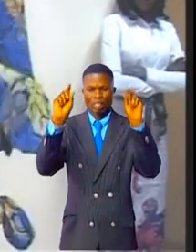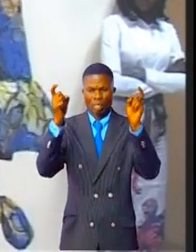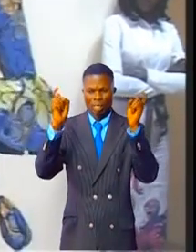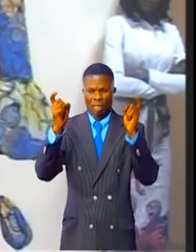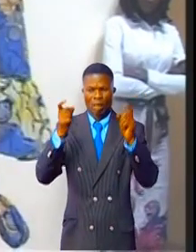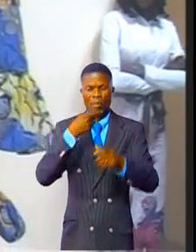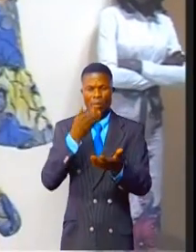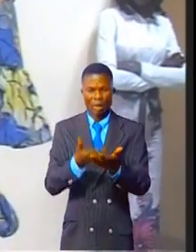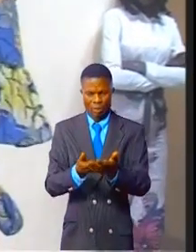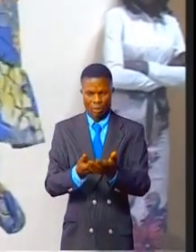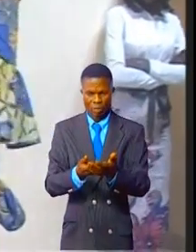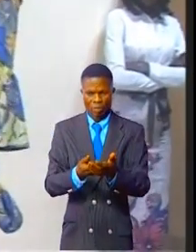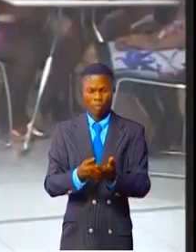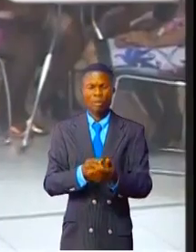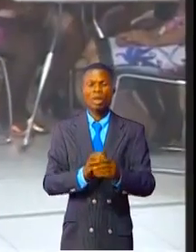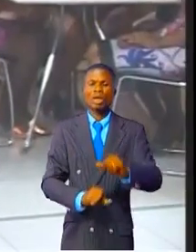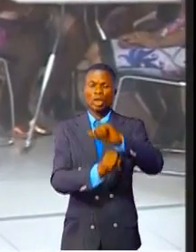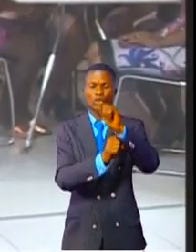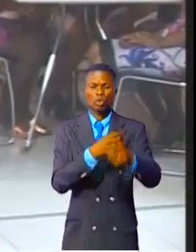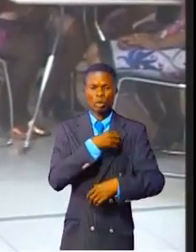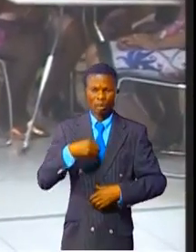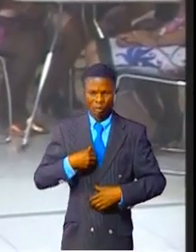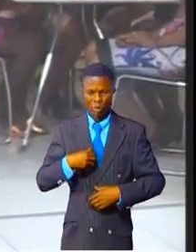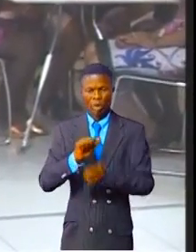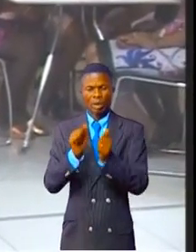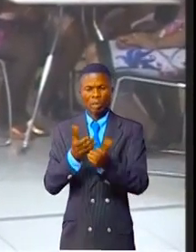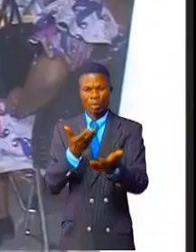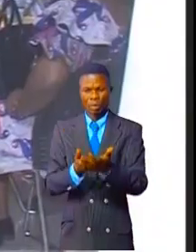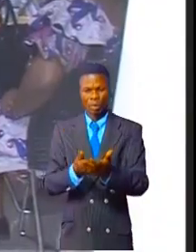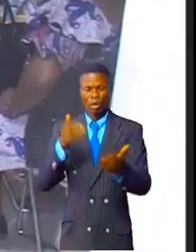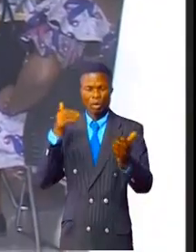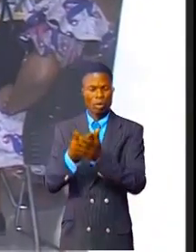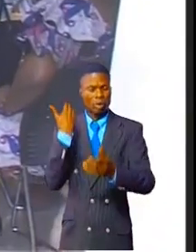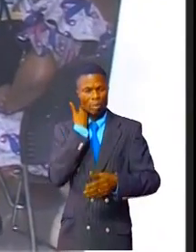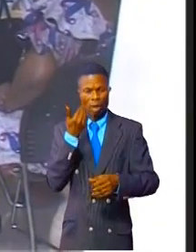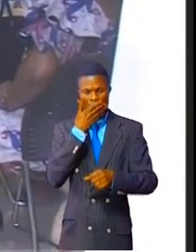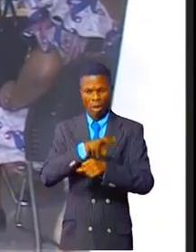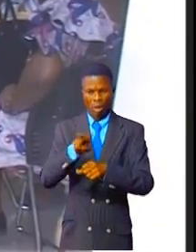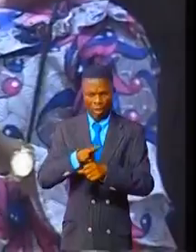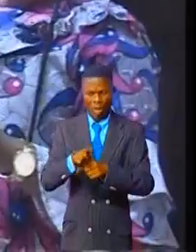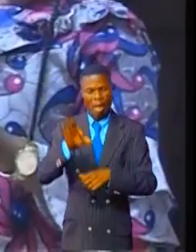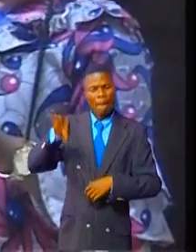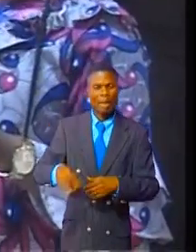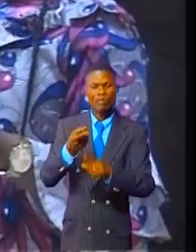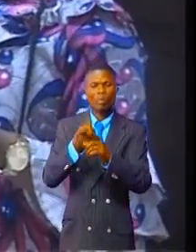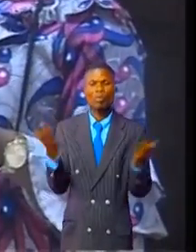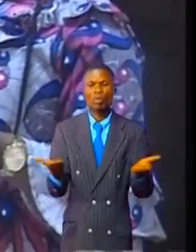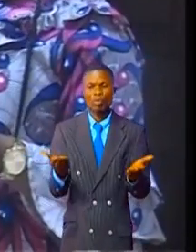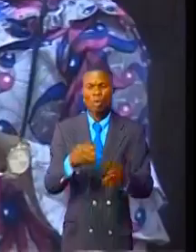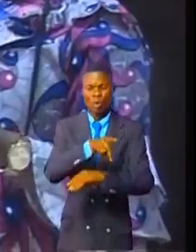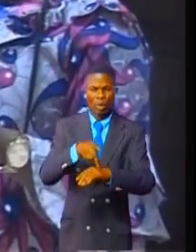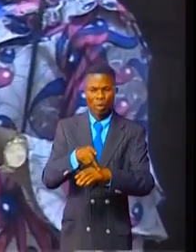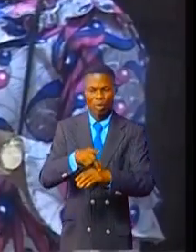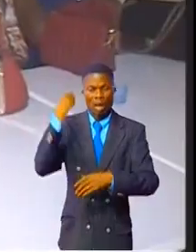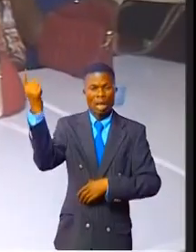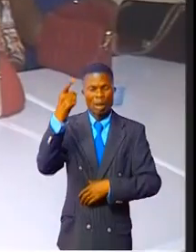cette cérémonie l'apport de la femme face aux impératifs du coronavirus de quoi susciter l'intérêt en cette période où le